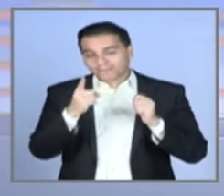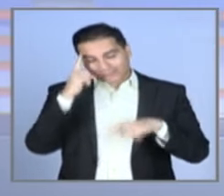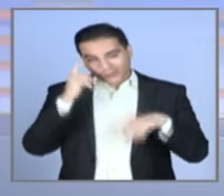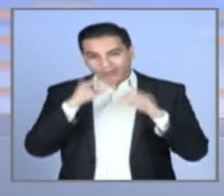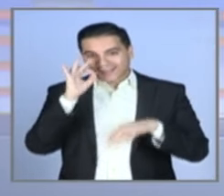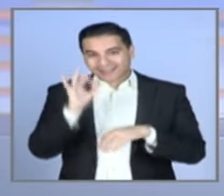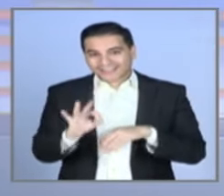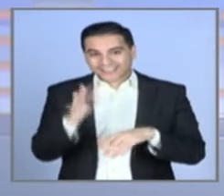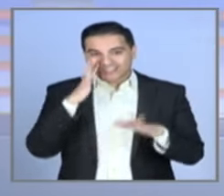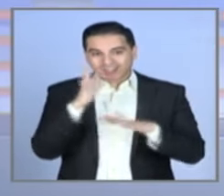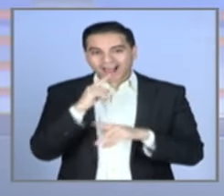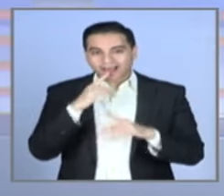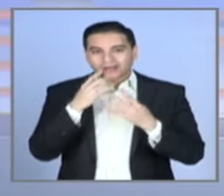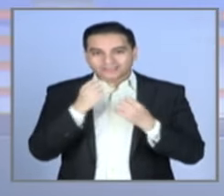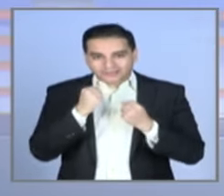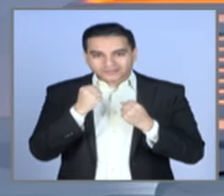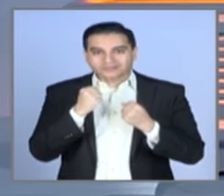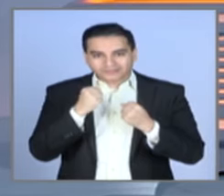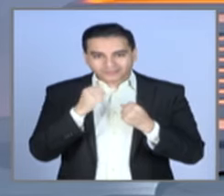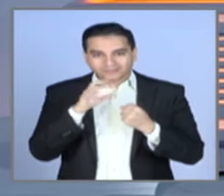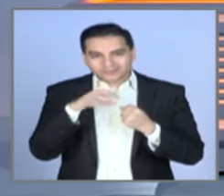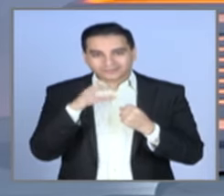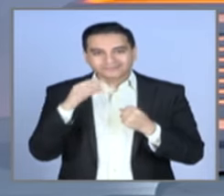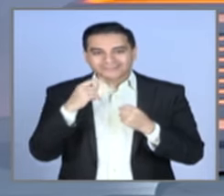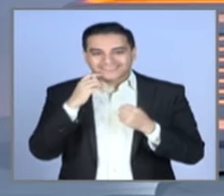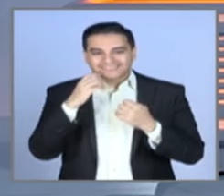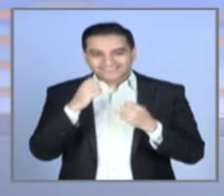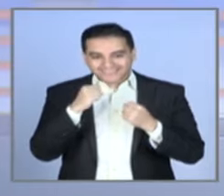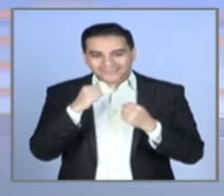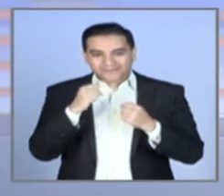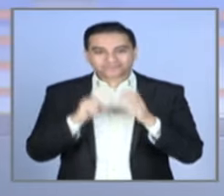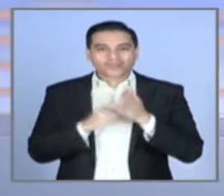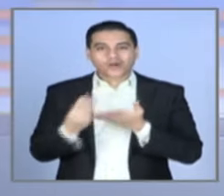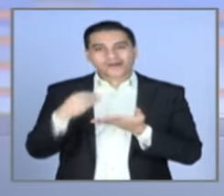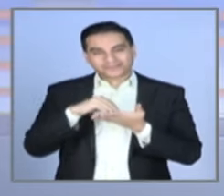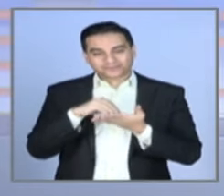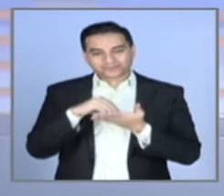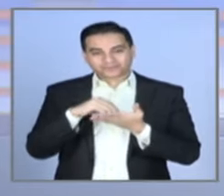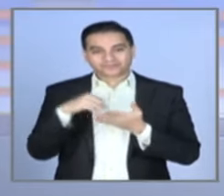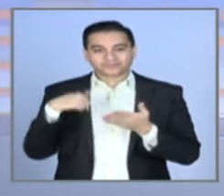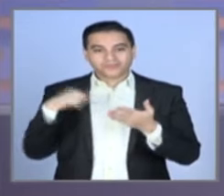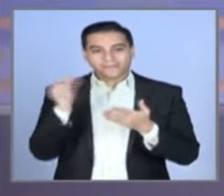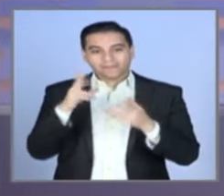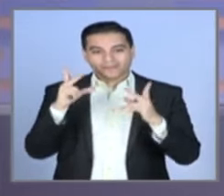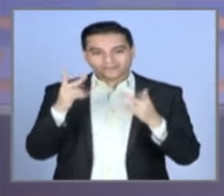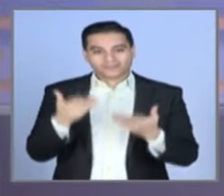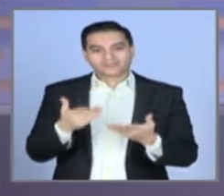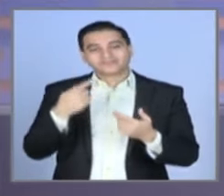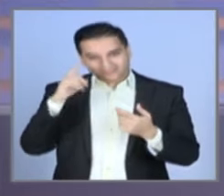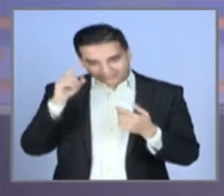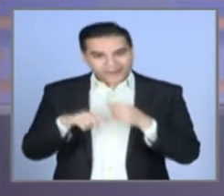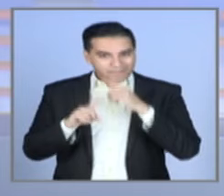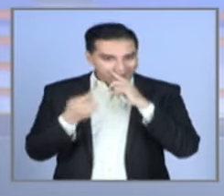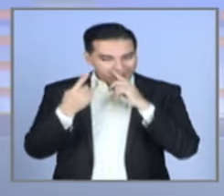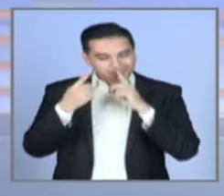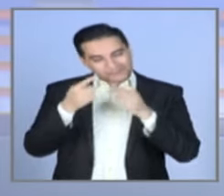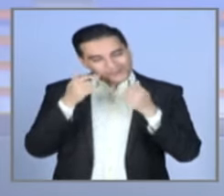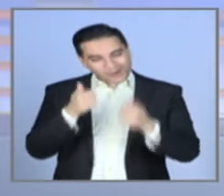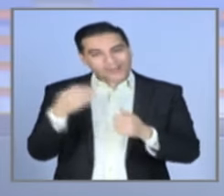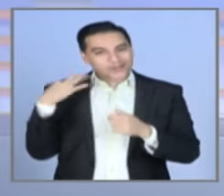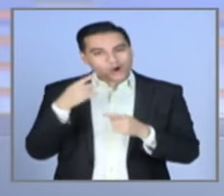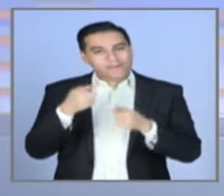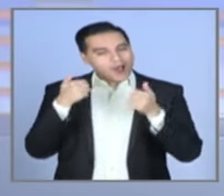متوتره لدرجه ان هي ما بتتكلمش، هز راسها بس. اول مره تشاركي برنامج تلفزيوني؟ كويس،